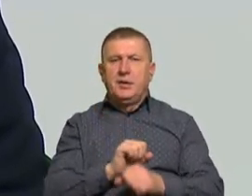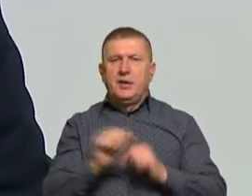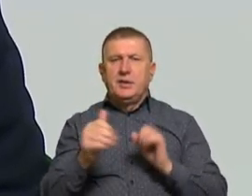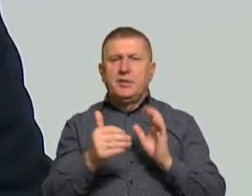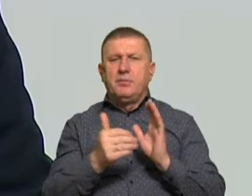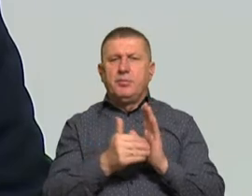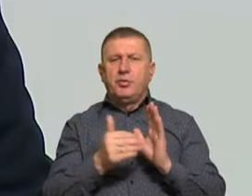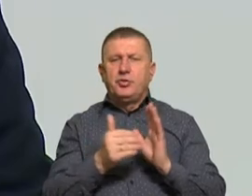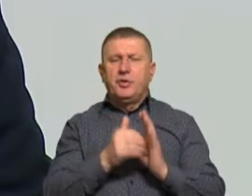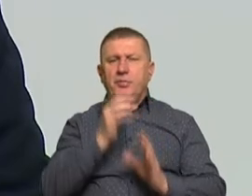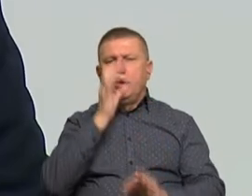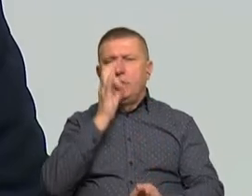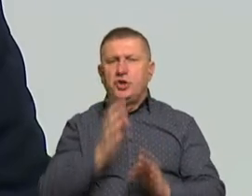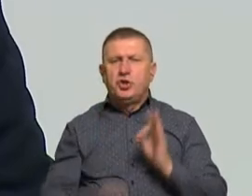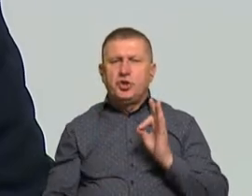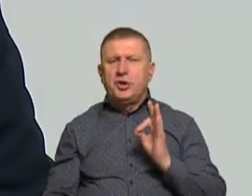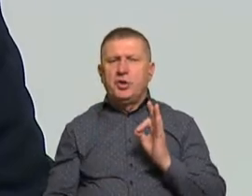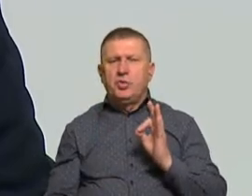pilny,